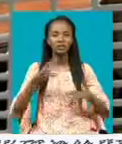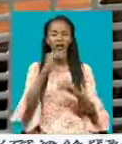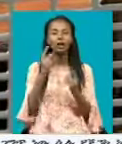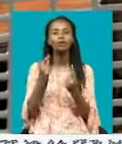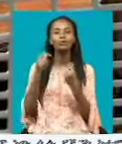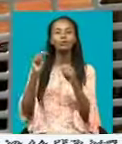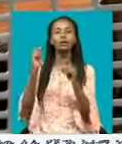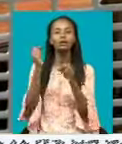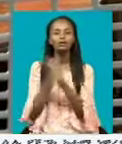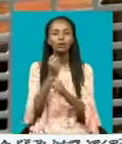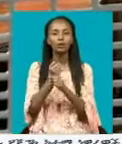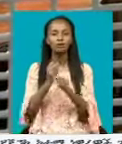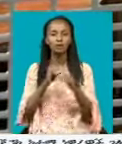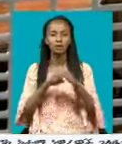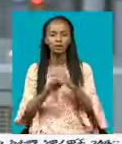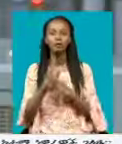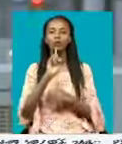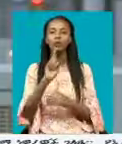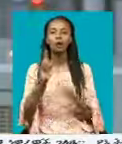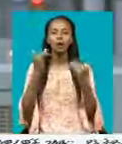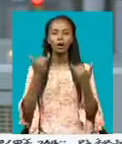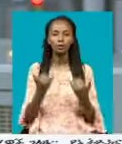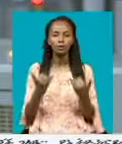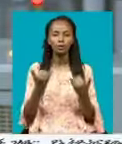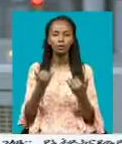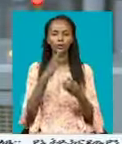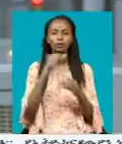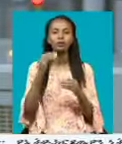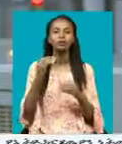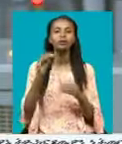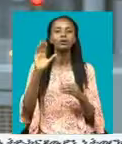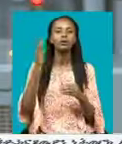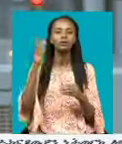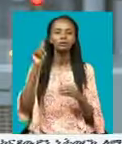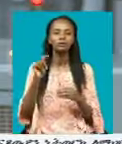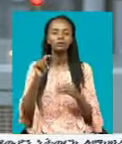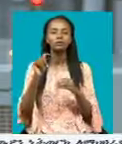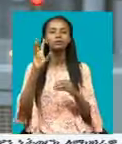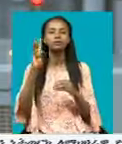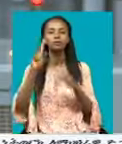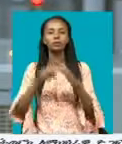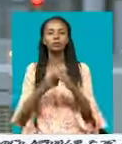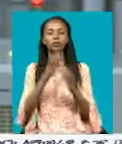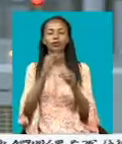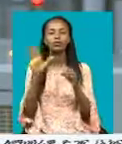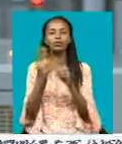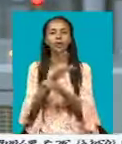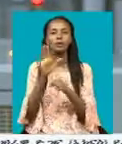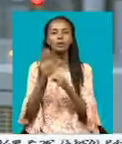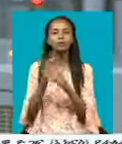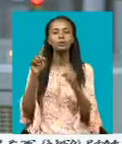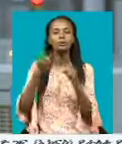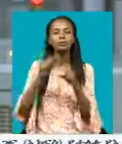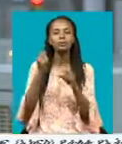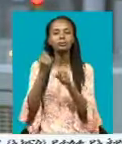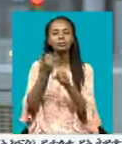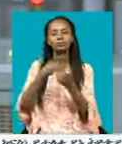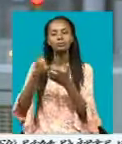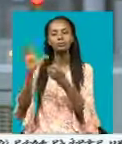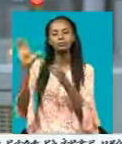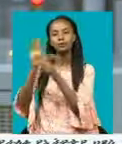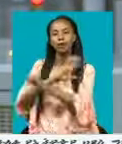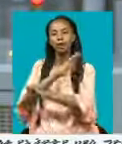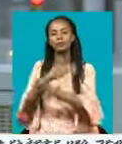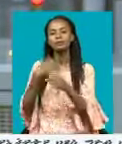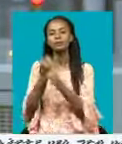ሙከራ ስራዎች ተገብቶ ነው አሁን ከኦገስት 6 ጀምሮ ሙሉ ለሙሉ ወደ ትራያል ኦፕሬሽን በሙሉ አቅሙ